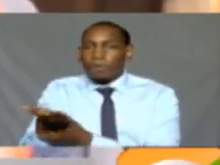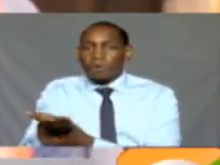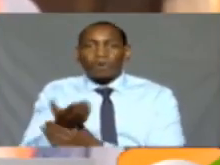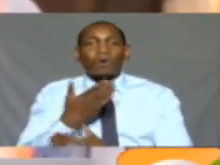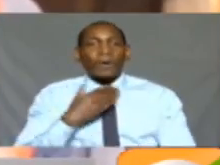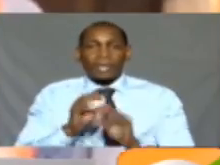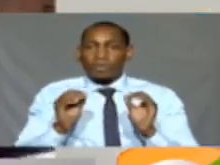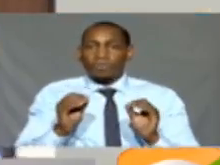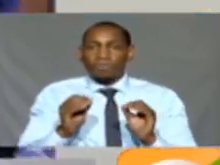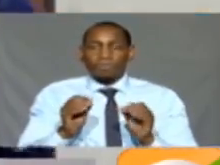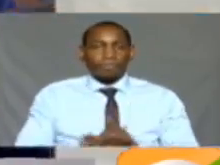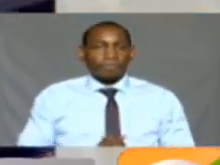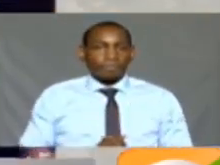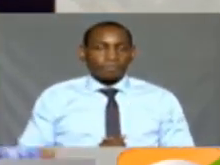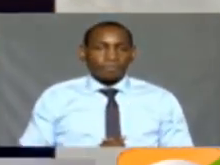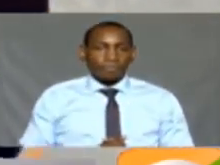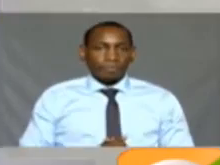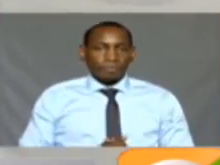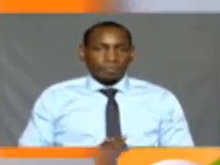unisaidie, lakini sitaki hiyo.